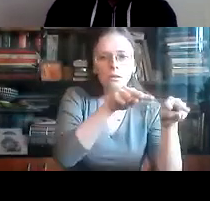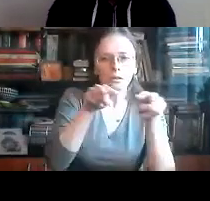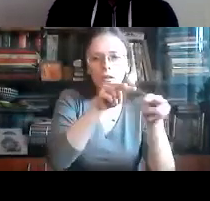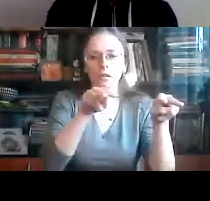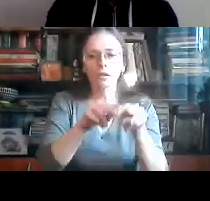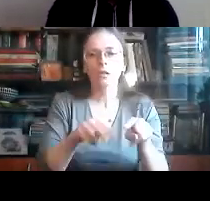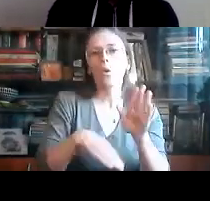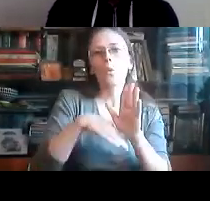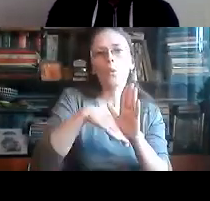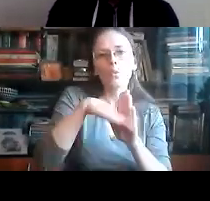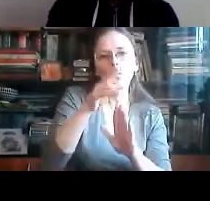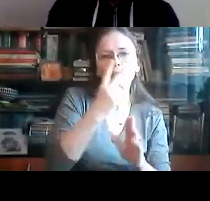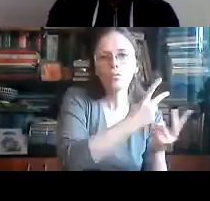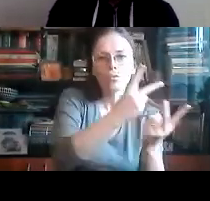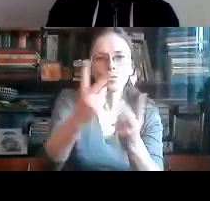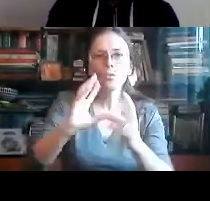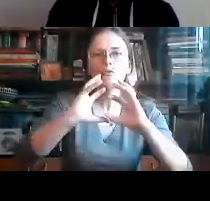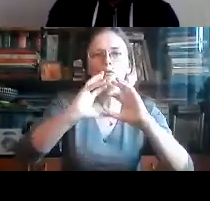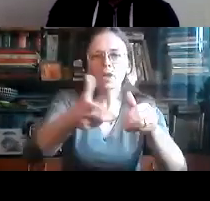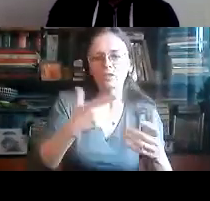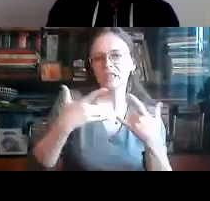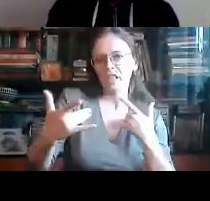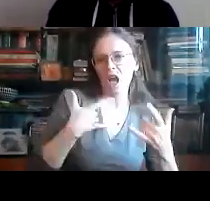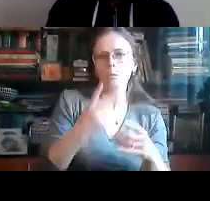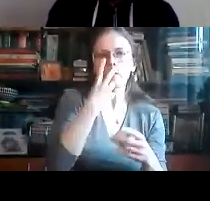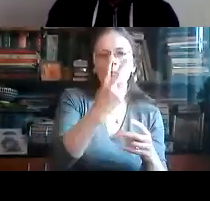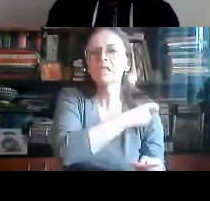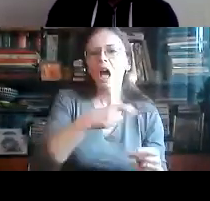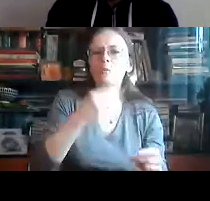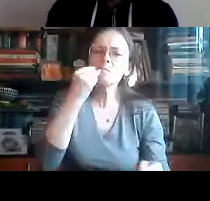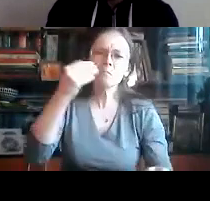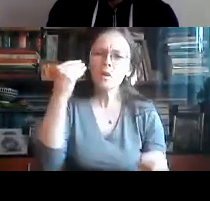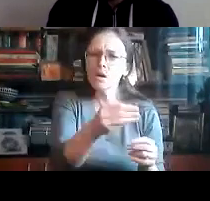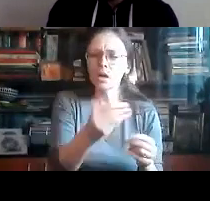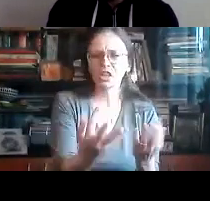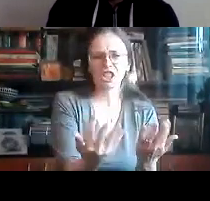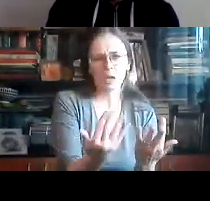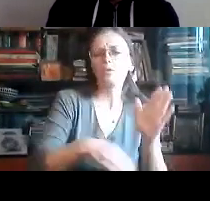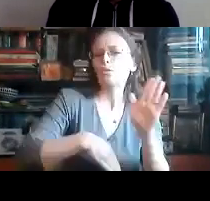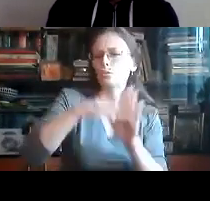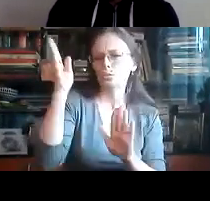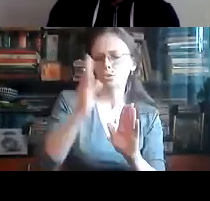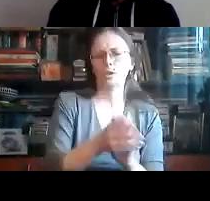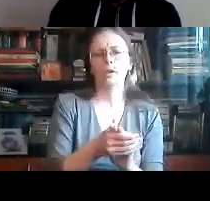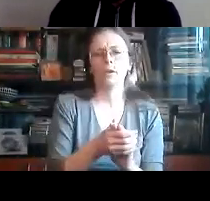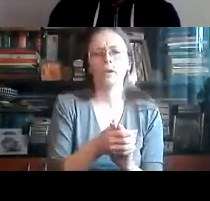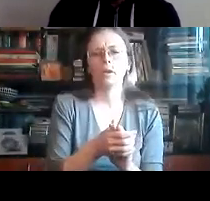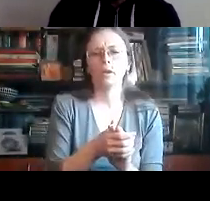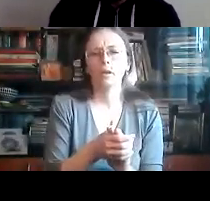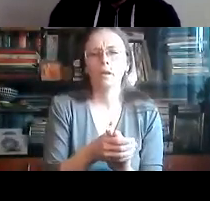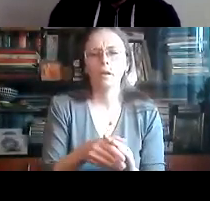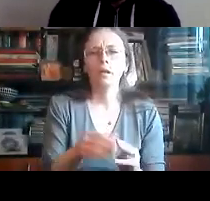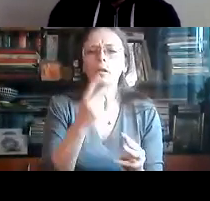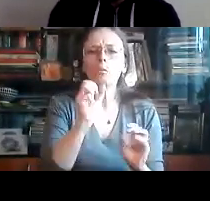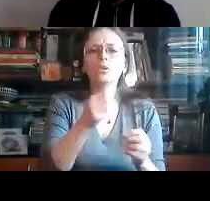можем смотреть, что показывает Шаубюне в Берлине, да, мы можем смотреть, что показывает Комеди Франсез,